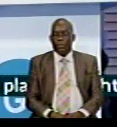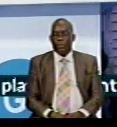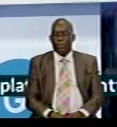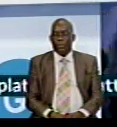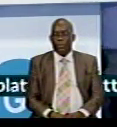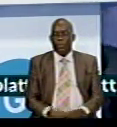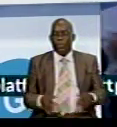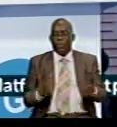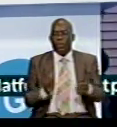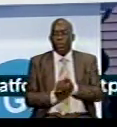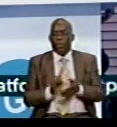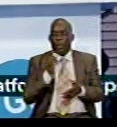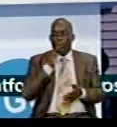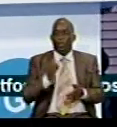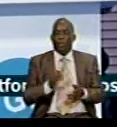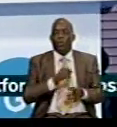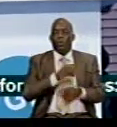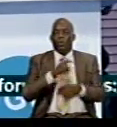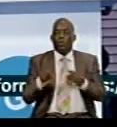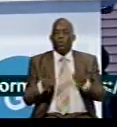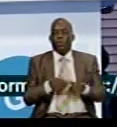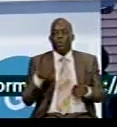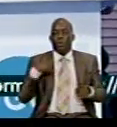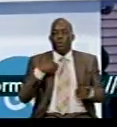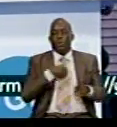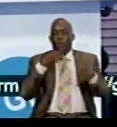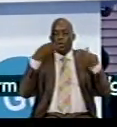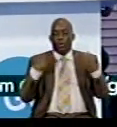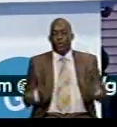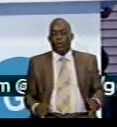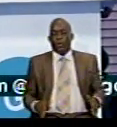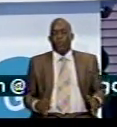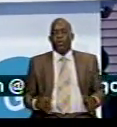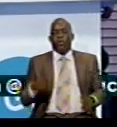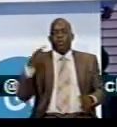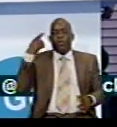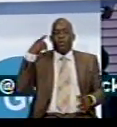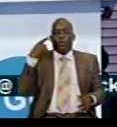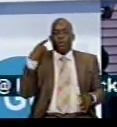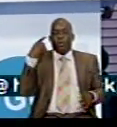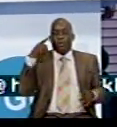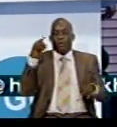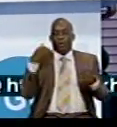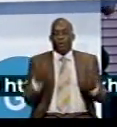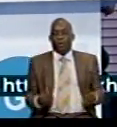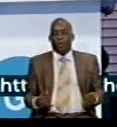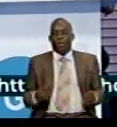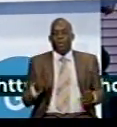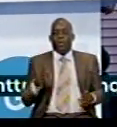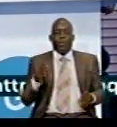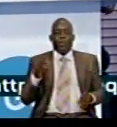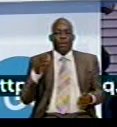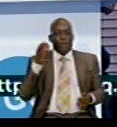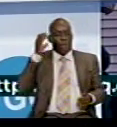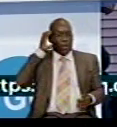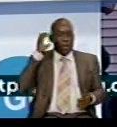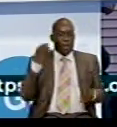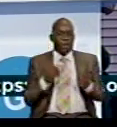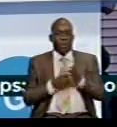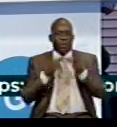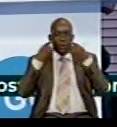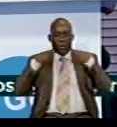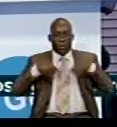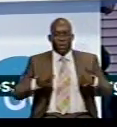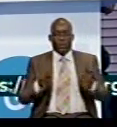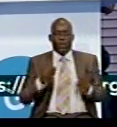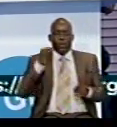end for now. I want you to listen to this announcement. C'est où on s'arrête pour aujourd'hui. Écoutez cette annonce. Tomorrow is